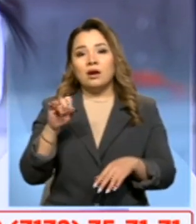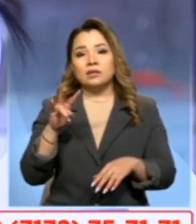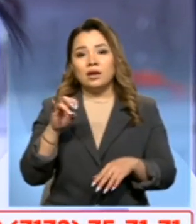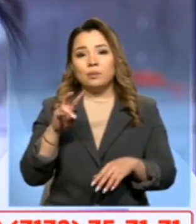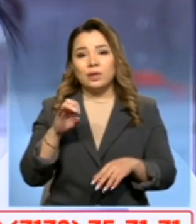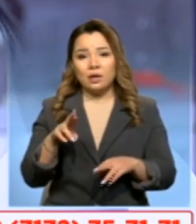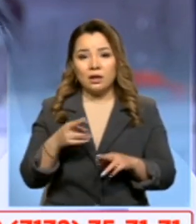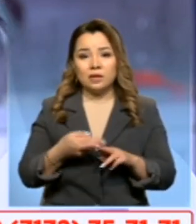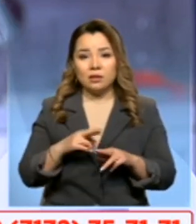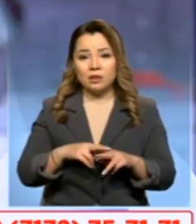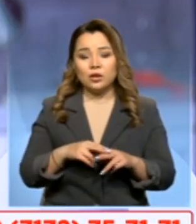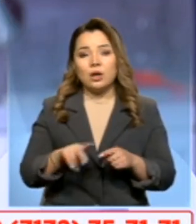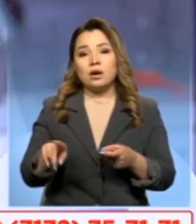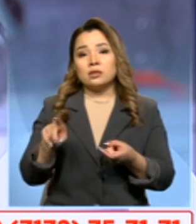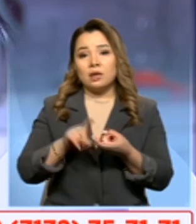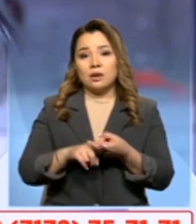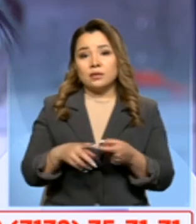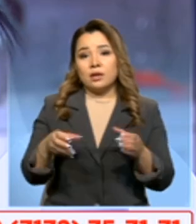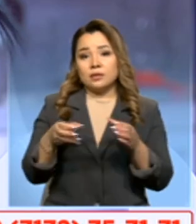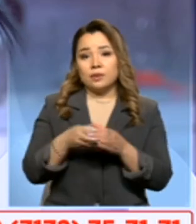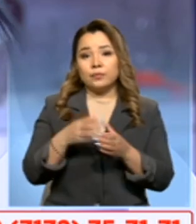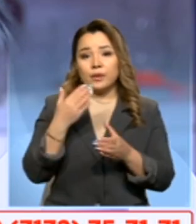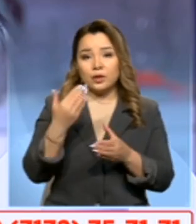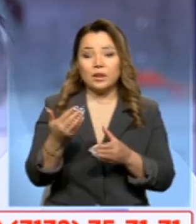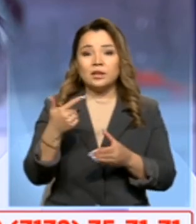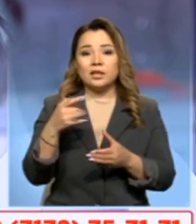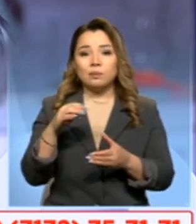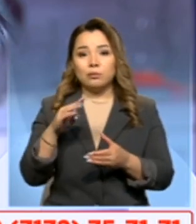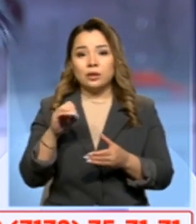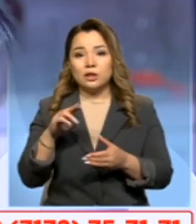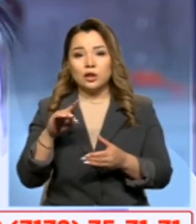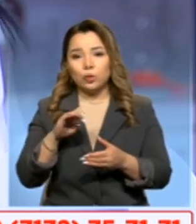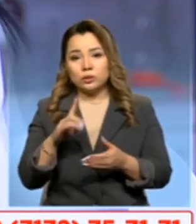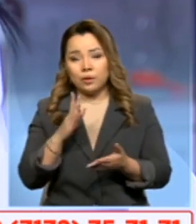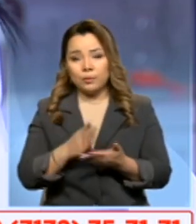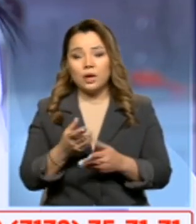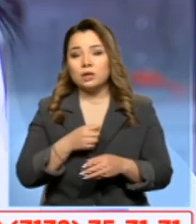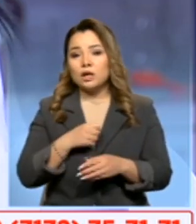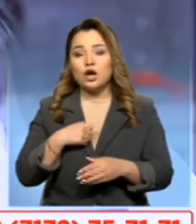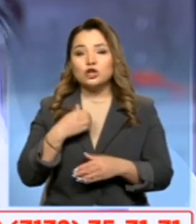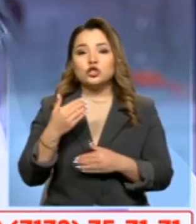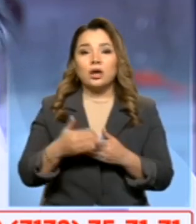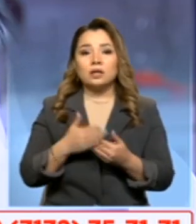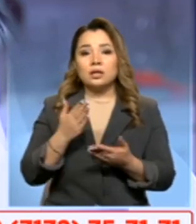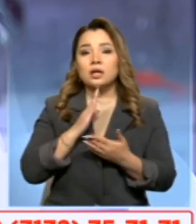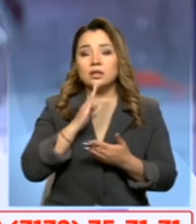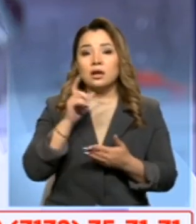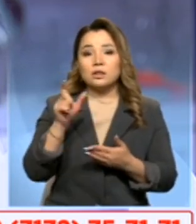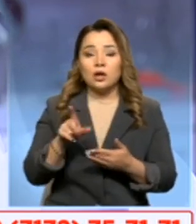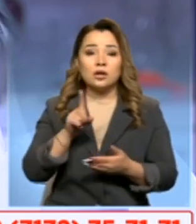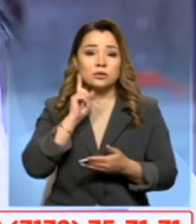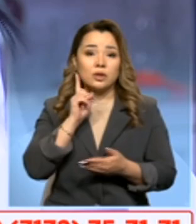мен ассоциированный гипотиреоз. Ең жақсы бұл қызда, бұл жас қыз ғой, 31 жасар